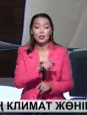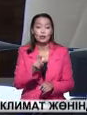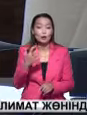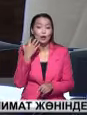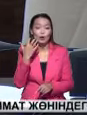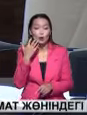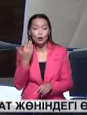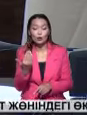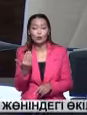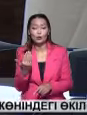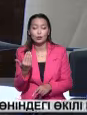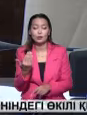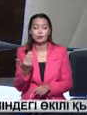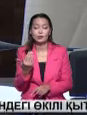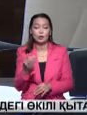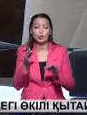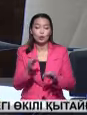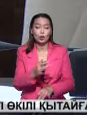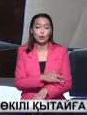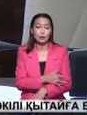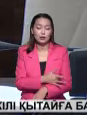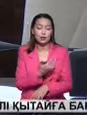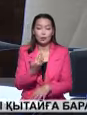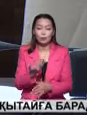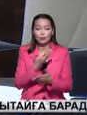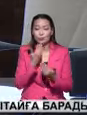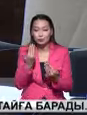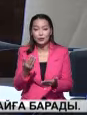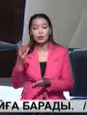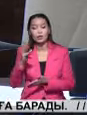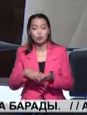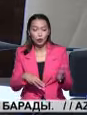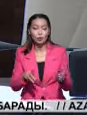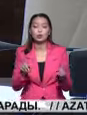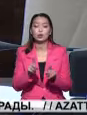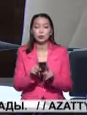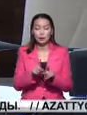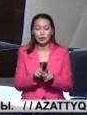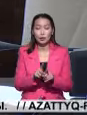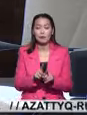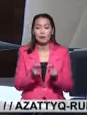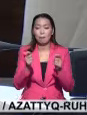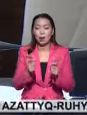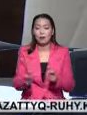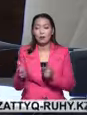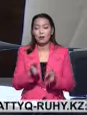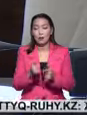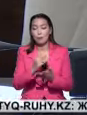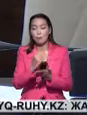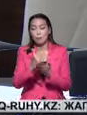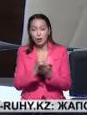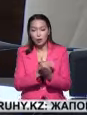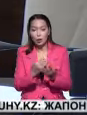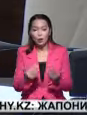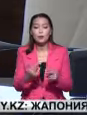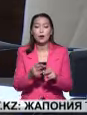дұрыс қызмет көтермеген жағдайда оларға айыппұлдар салу пакеті дайындалды. Және